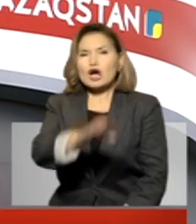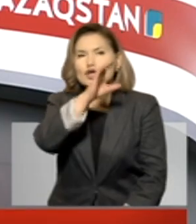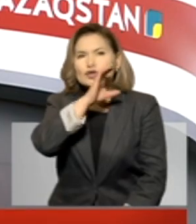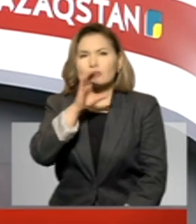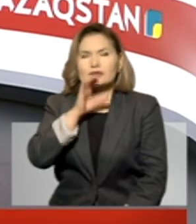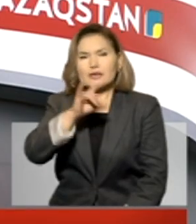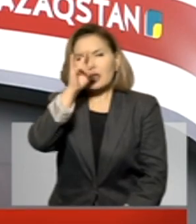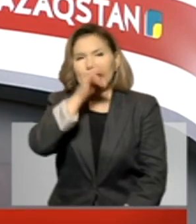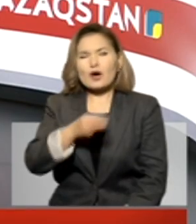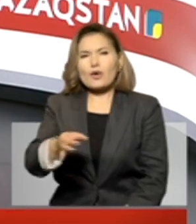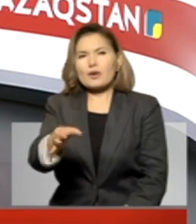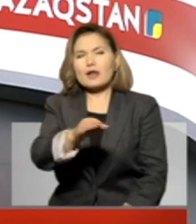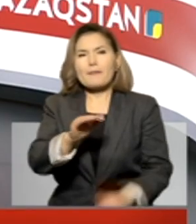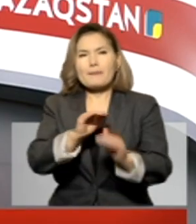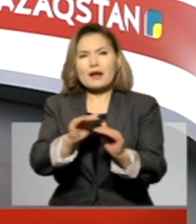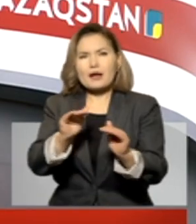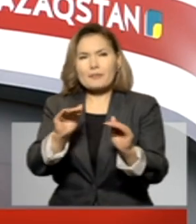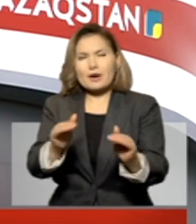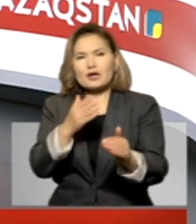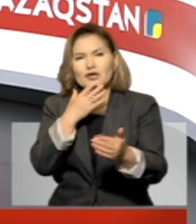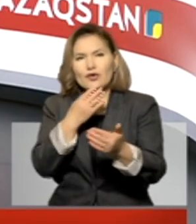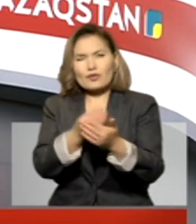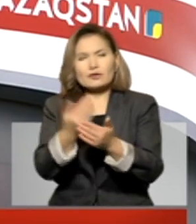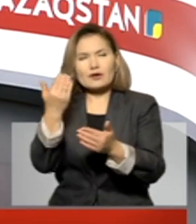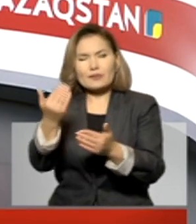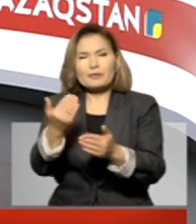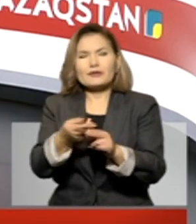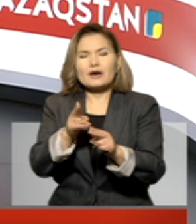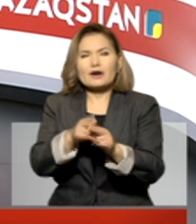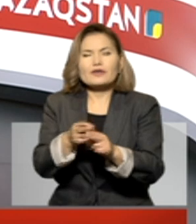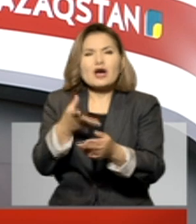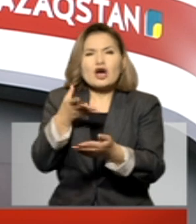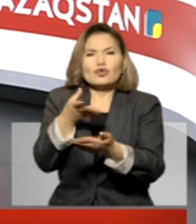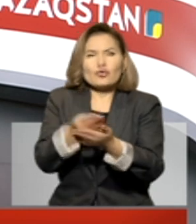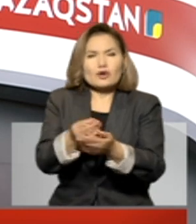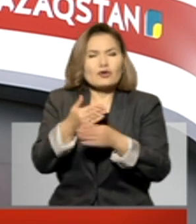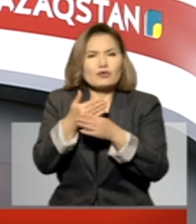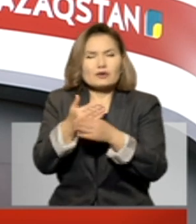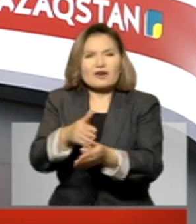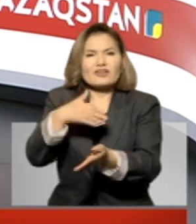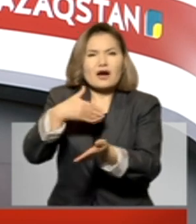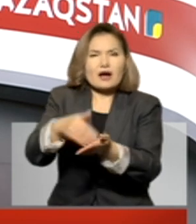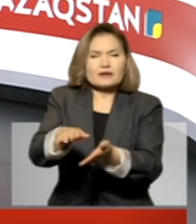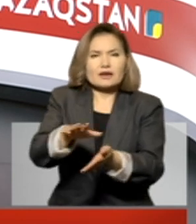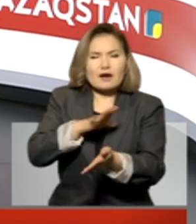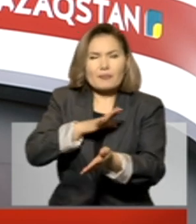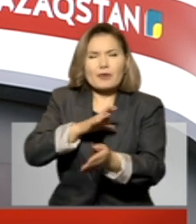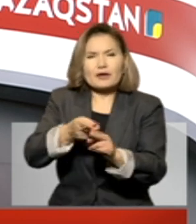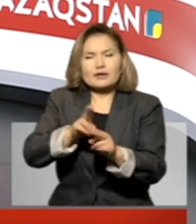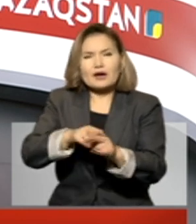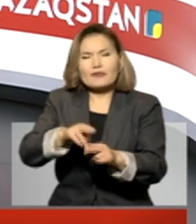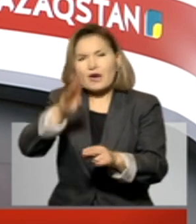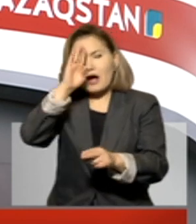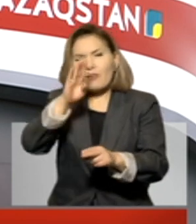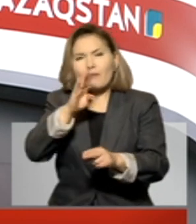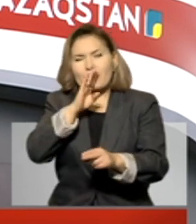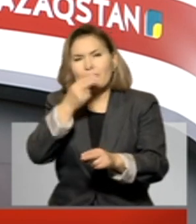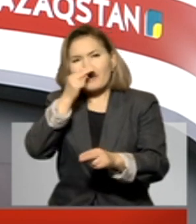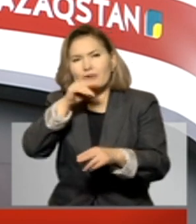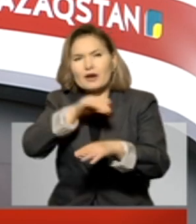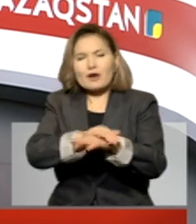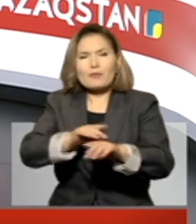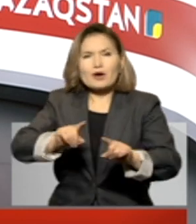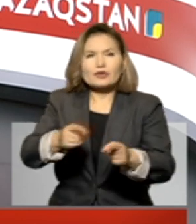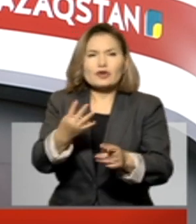Солтүстік Қазақстан облысында балаларына алимент төлеуден жалтарып, құмар ойындарға қомақты қаражат салып жүрген борышкерлер анықталды.